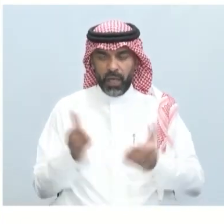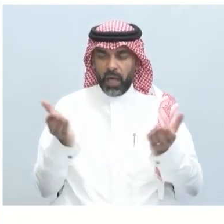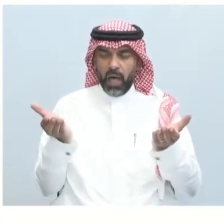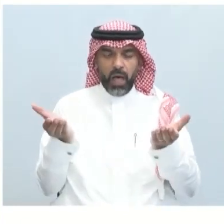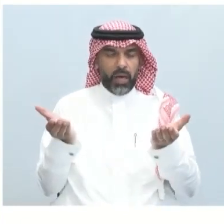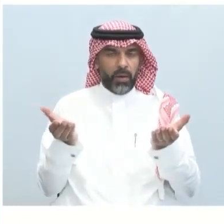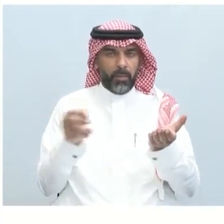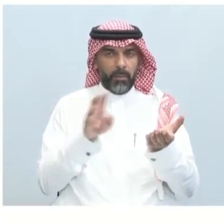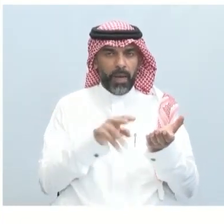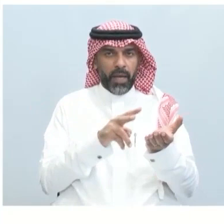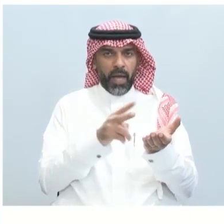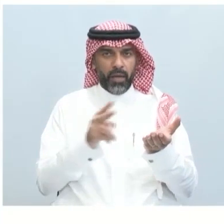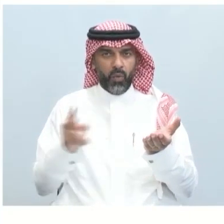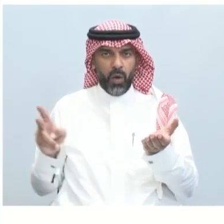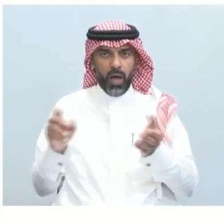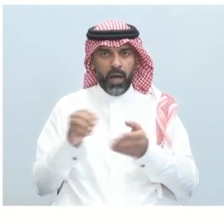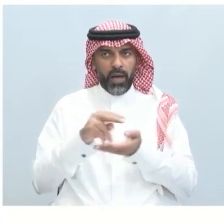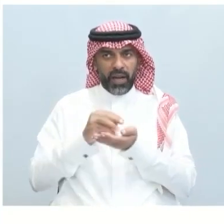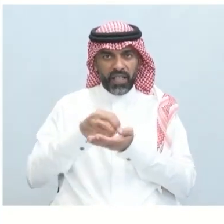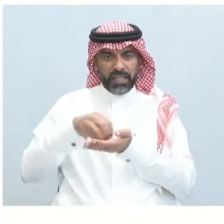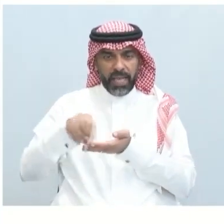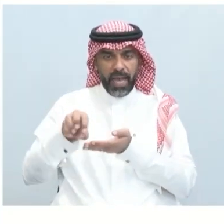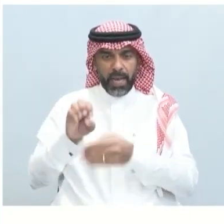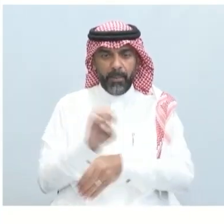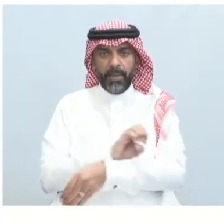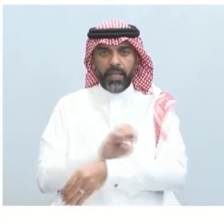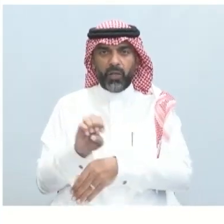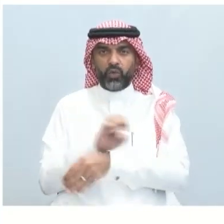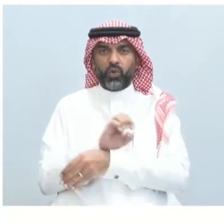قارن بين أنواع رسائل البريد الإلكتروني التسويقية.